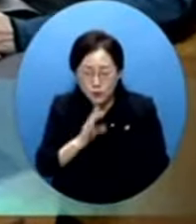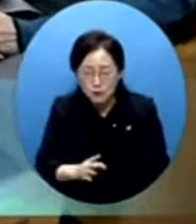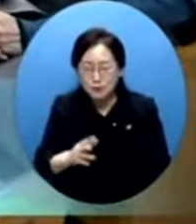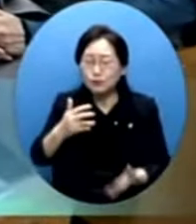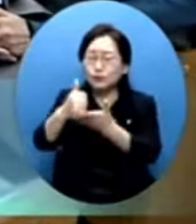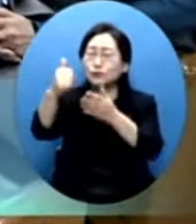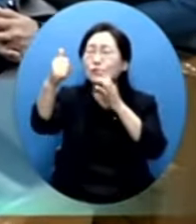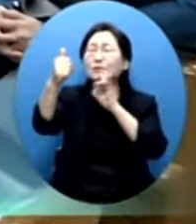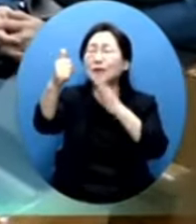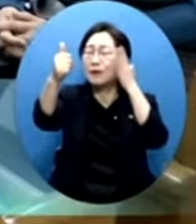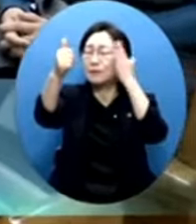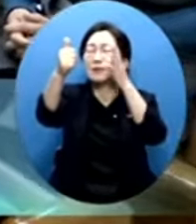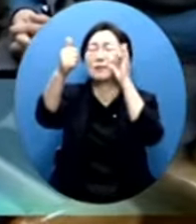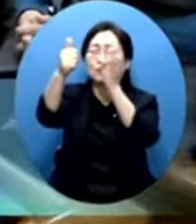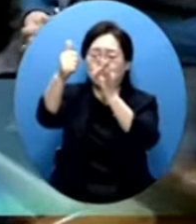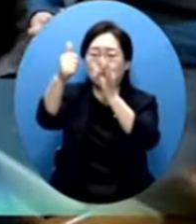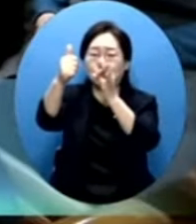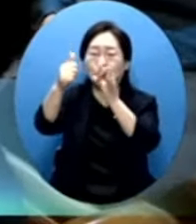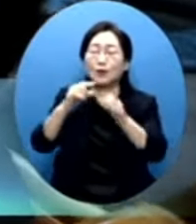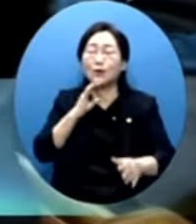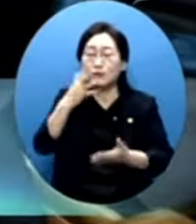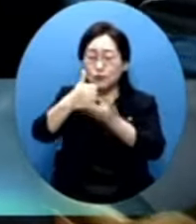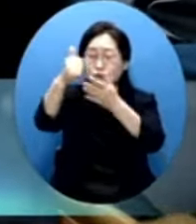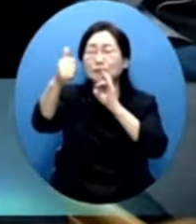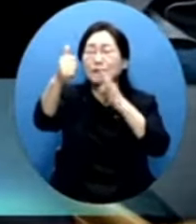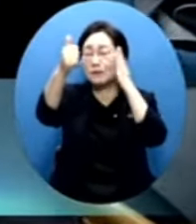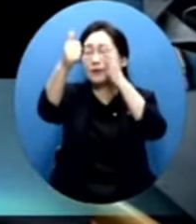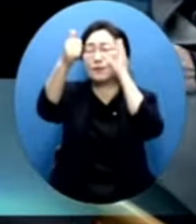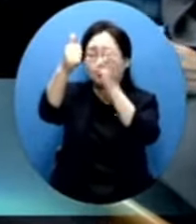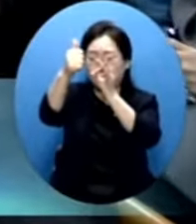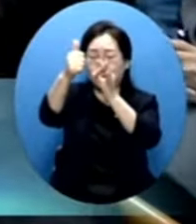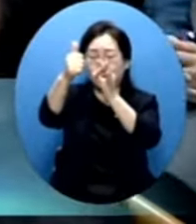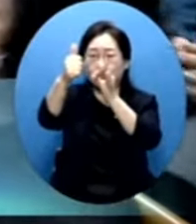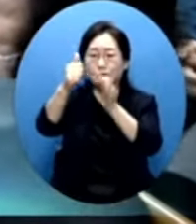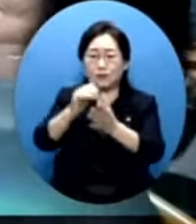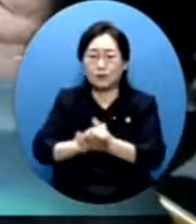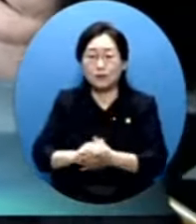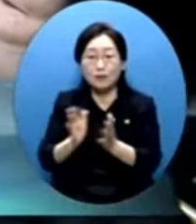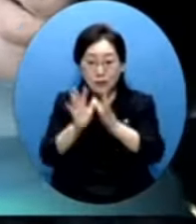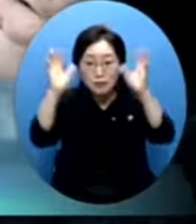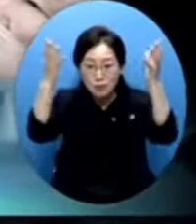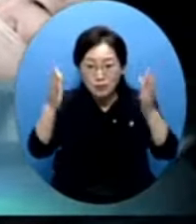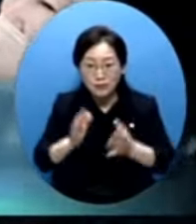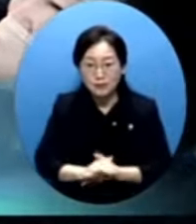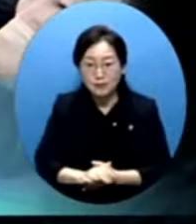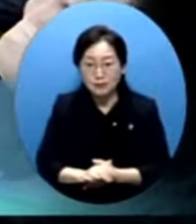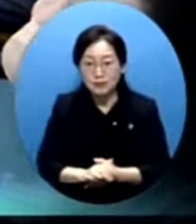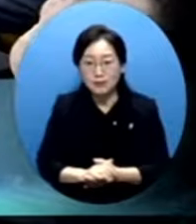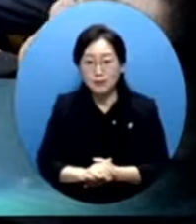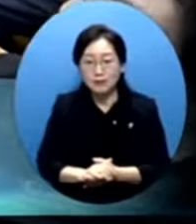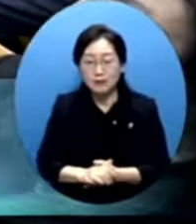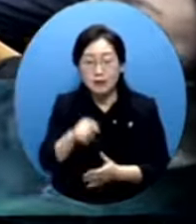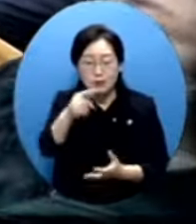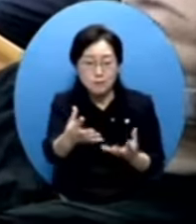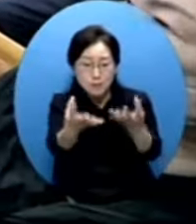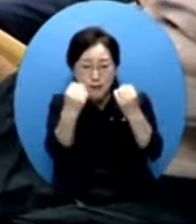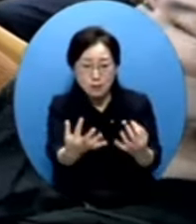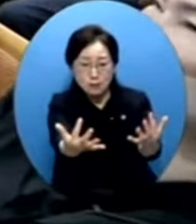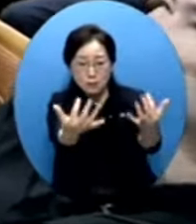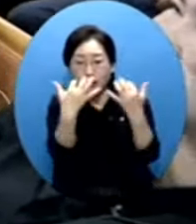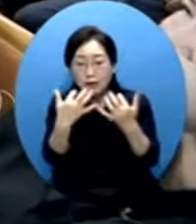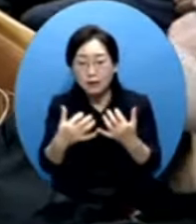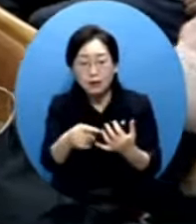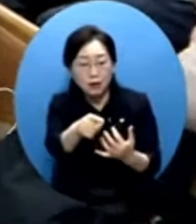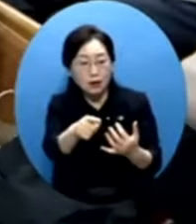주만 바라보나이다 오직 주만 바라보나이다 할렐루야 아멘이 수많은 무리를 우리가